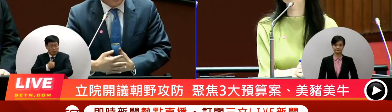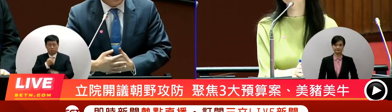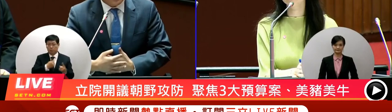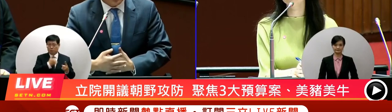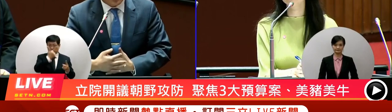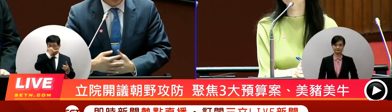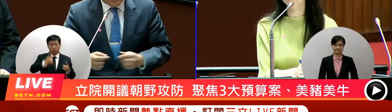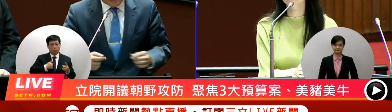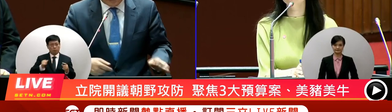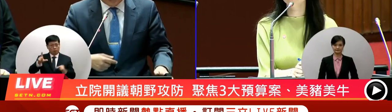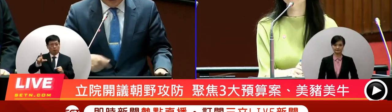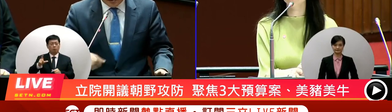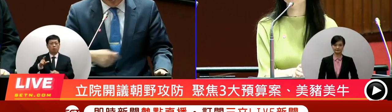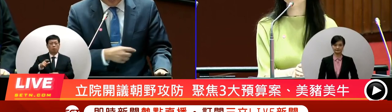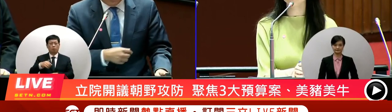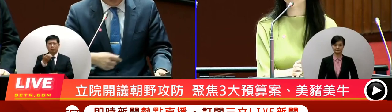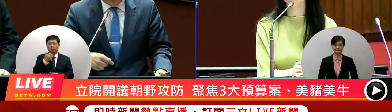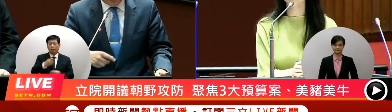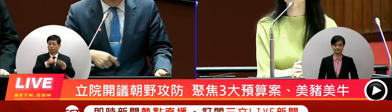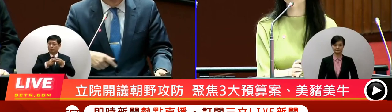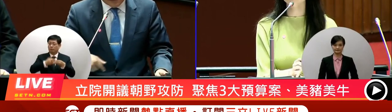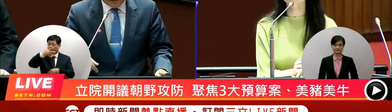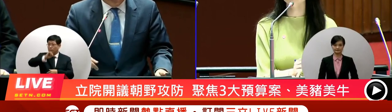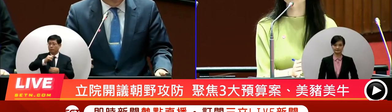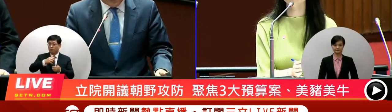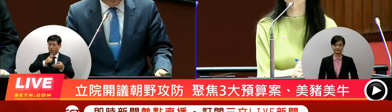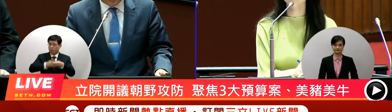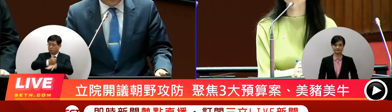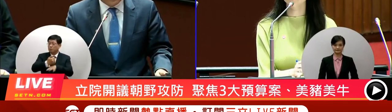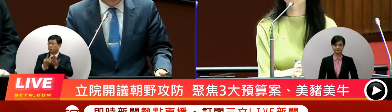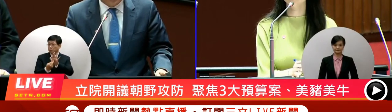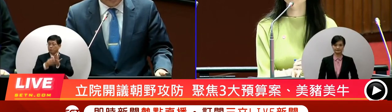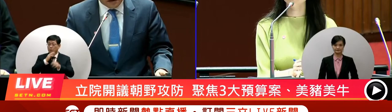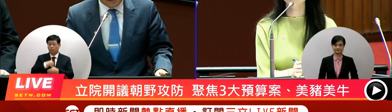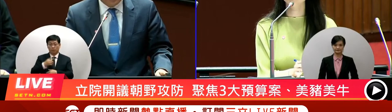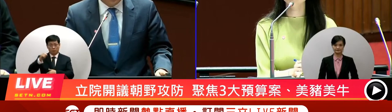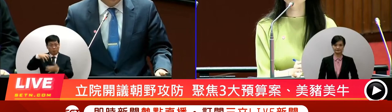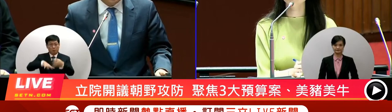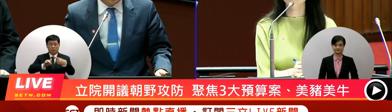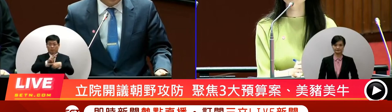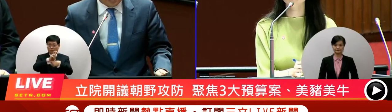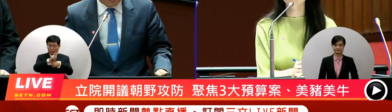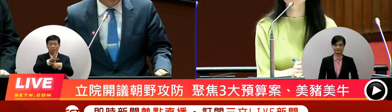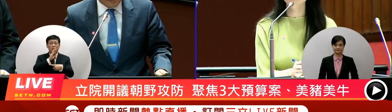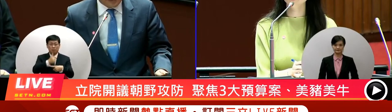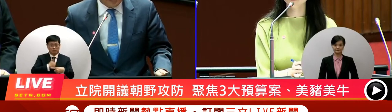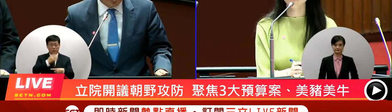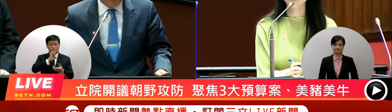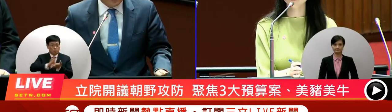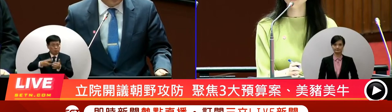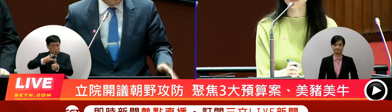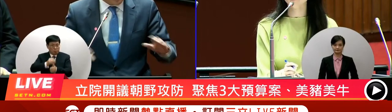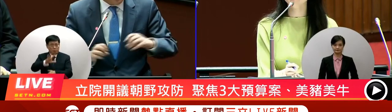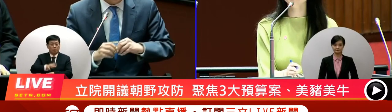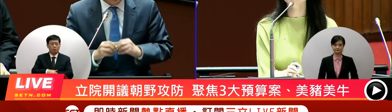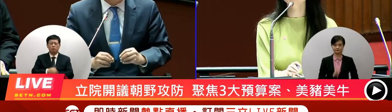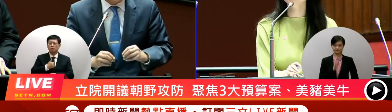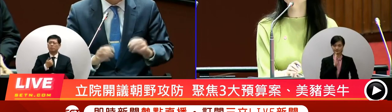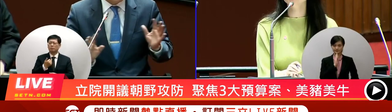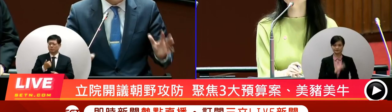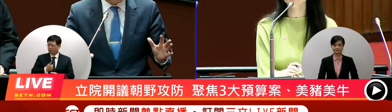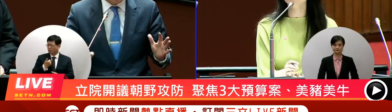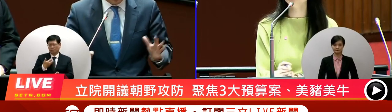要来的很多。然后刚才猪也报告过，这10000公吨里面只有22%是有使用这莱克多巴胺，所以相对的